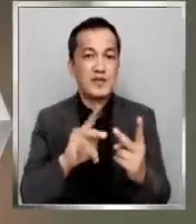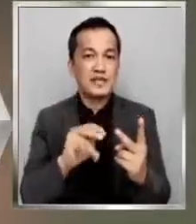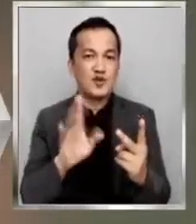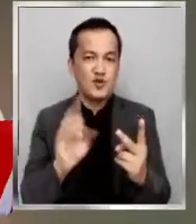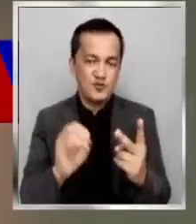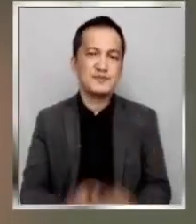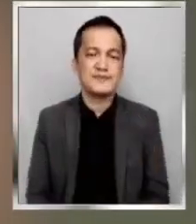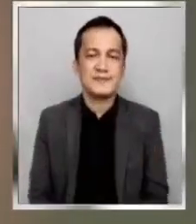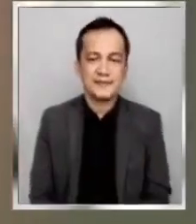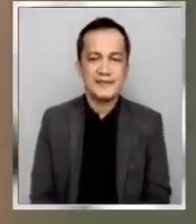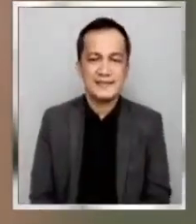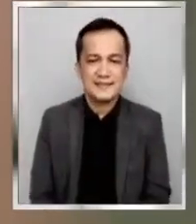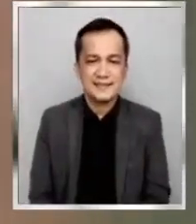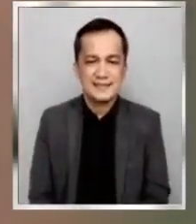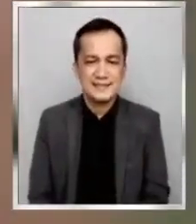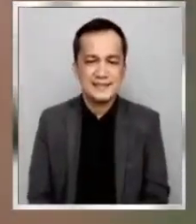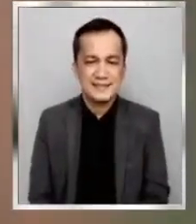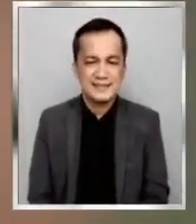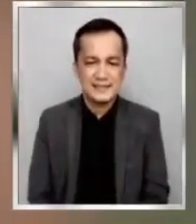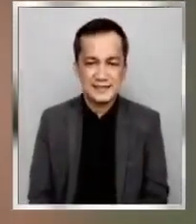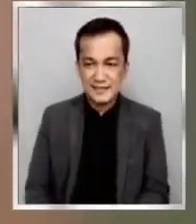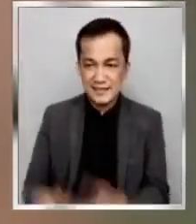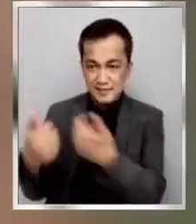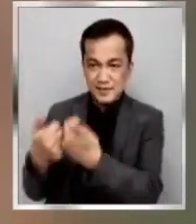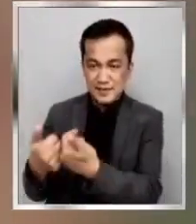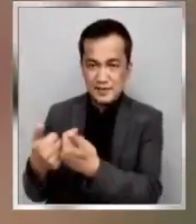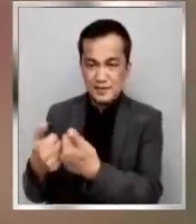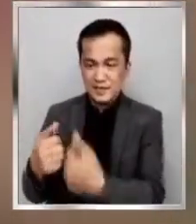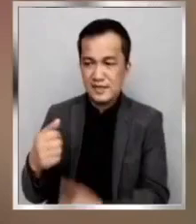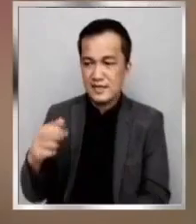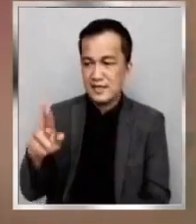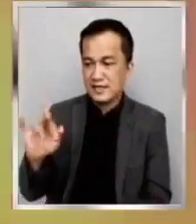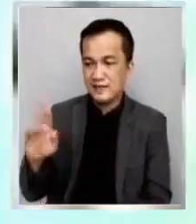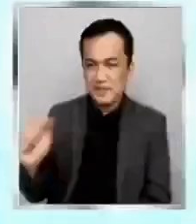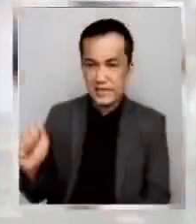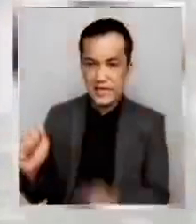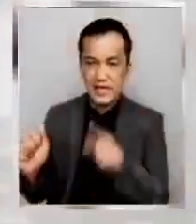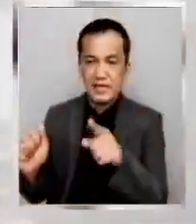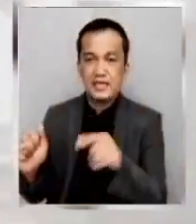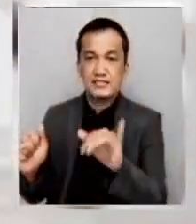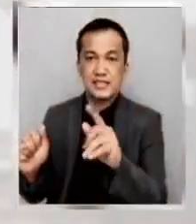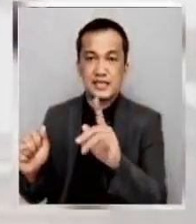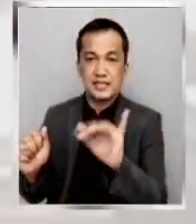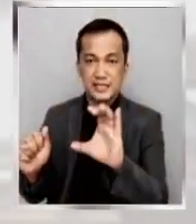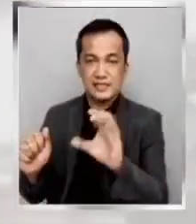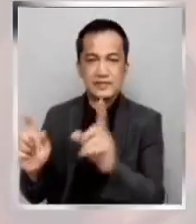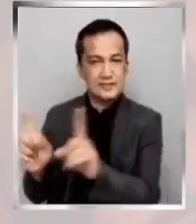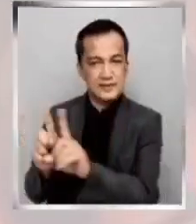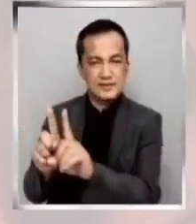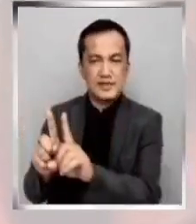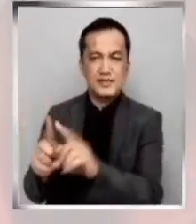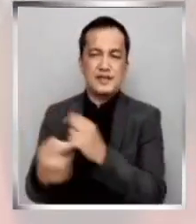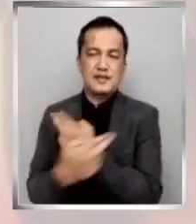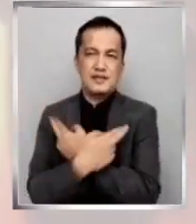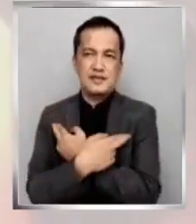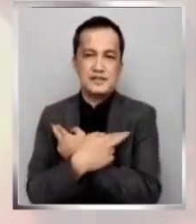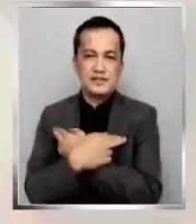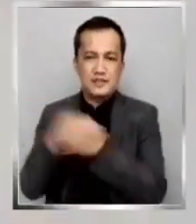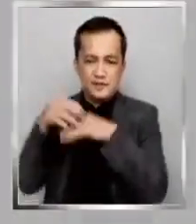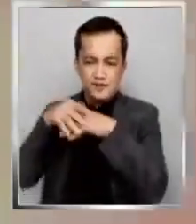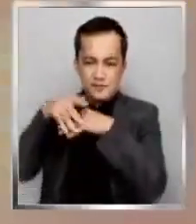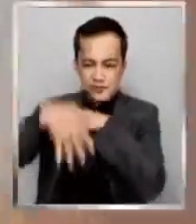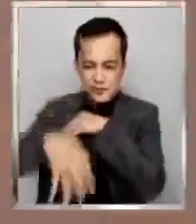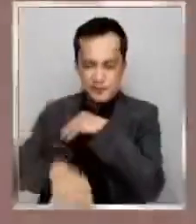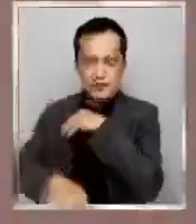Hey guys! Ang magkasintahang si Rabia Mateo at Jeric Gonzalez, relaxing by the falls sa Cavinti, Laguna.